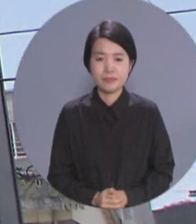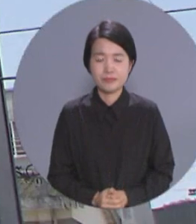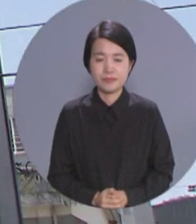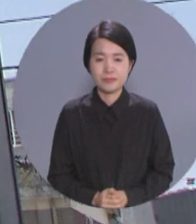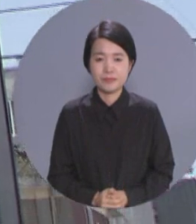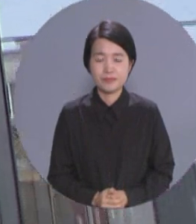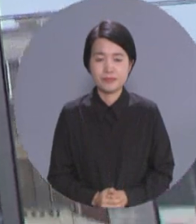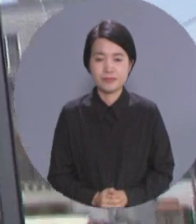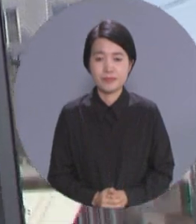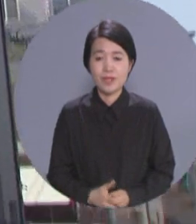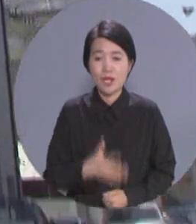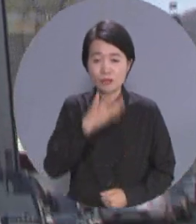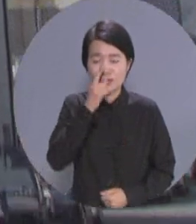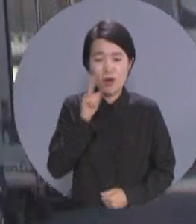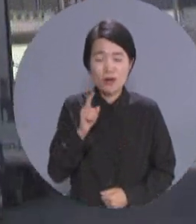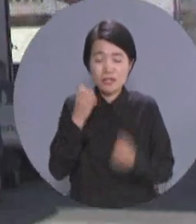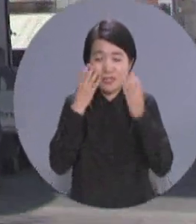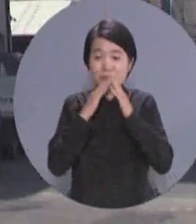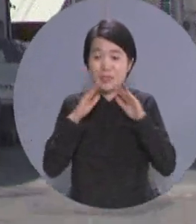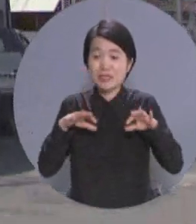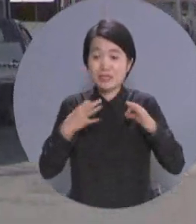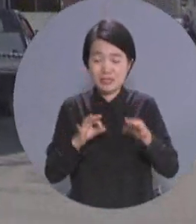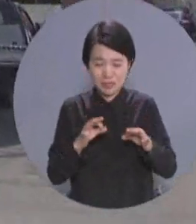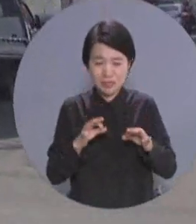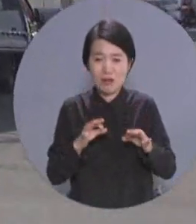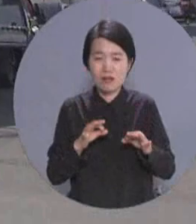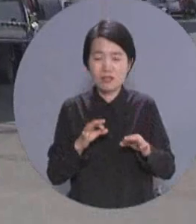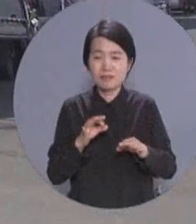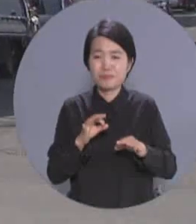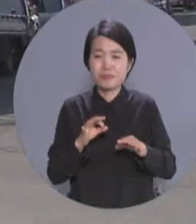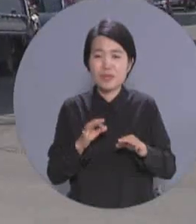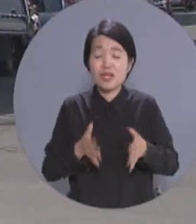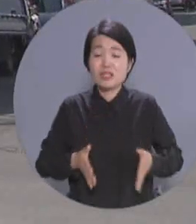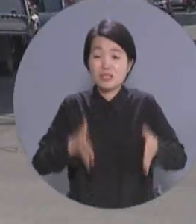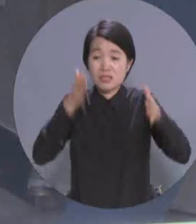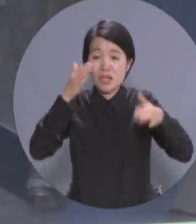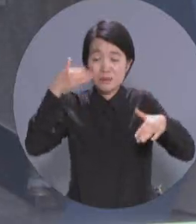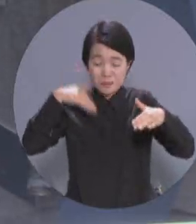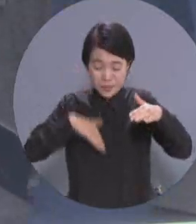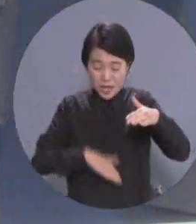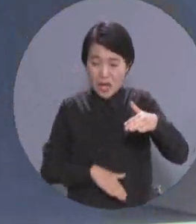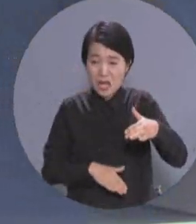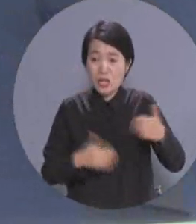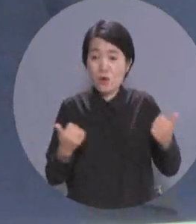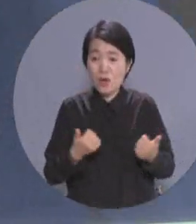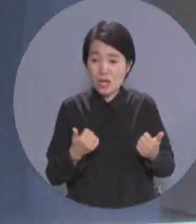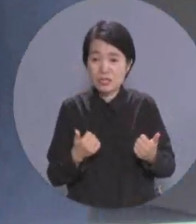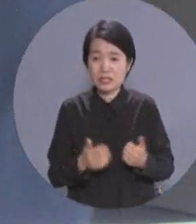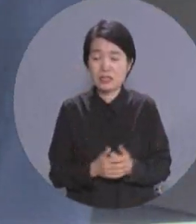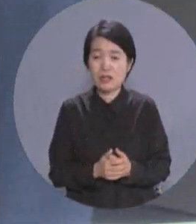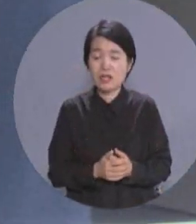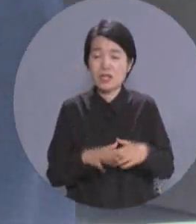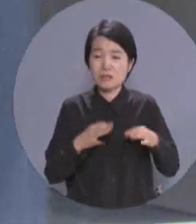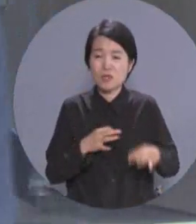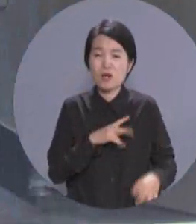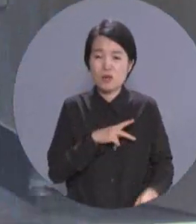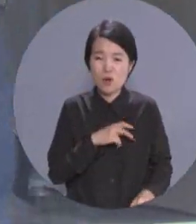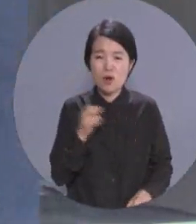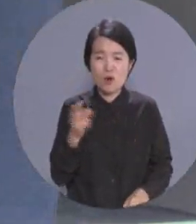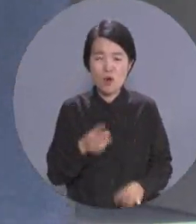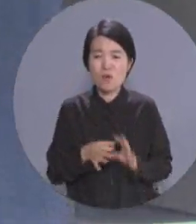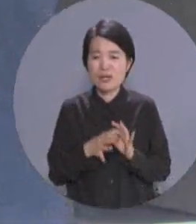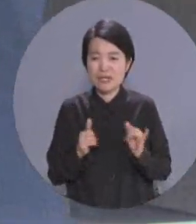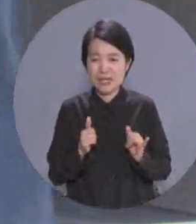기자입니다 순천에 한 새마을 금고 본점입니다 건물 지하에 있는 대회의실로이 금고 대의원과